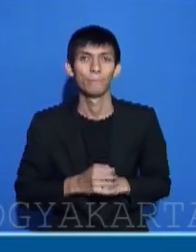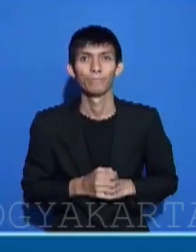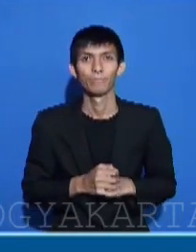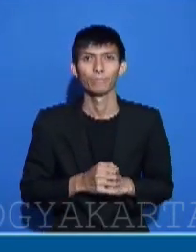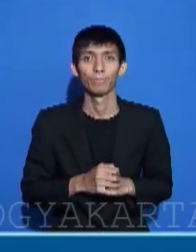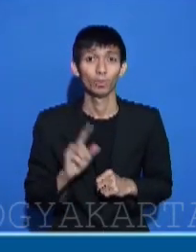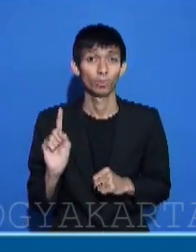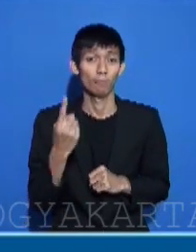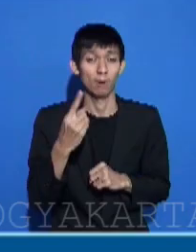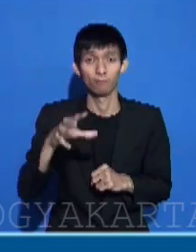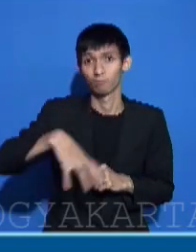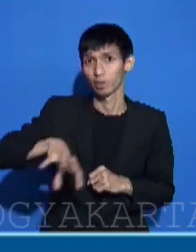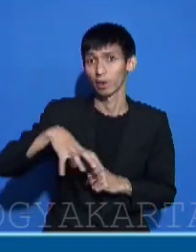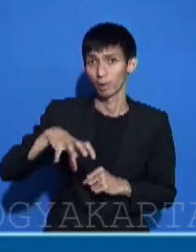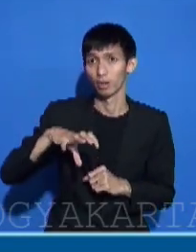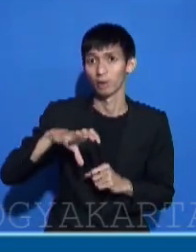tetanen